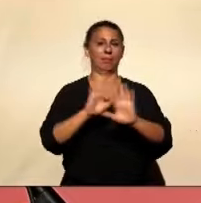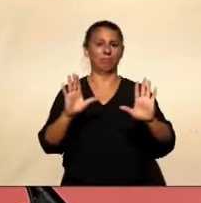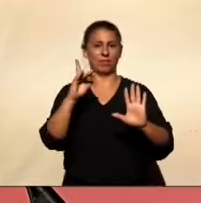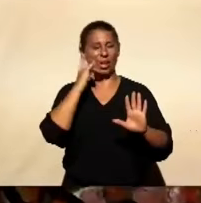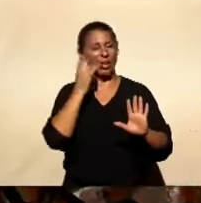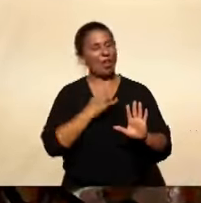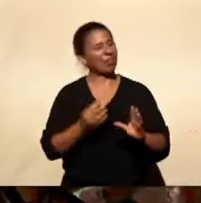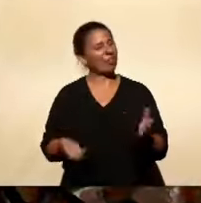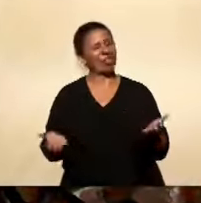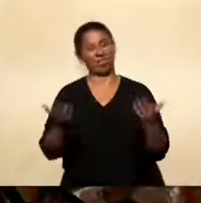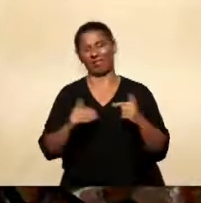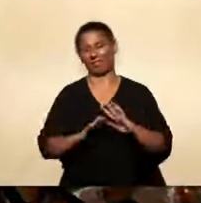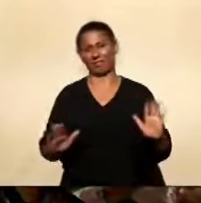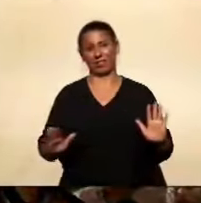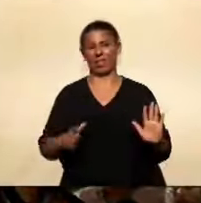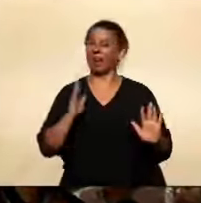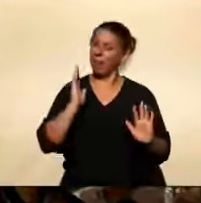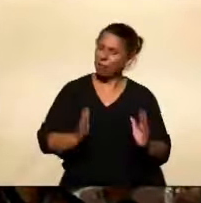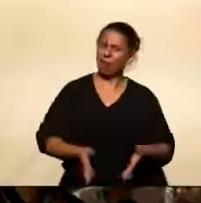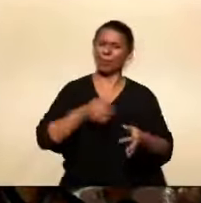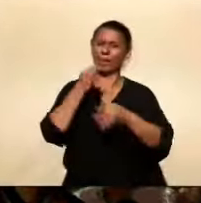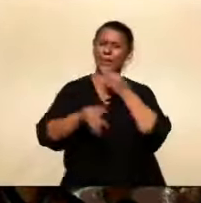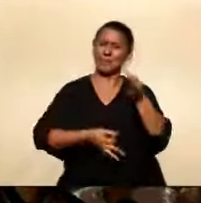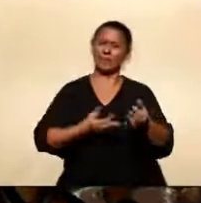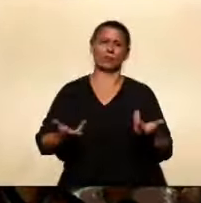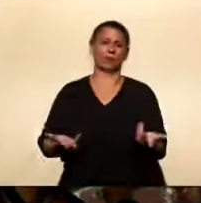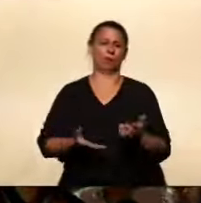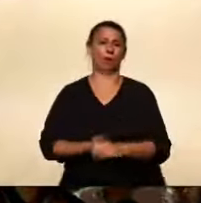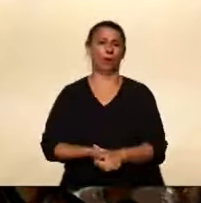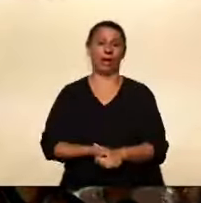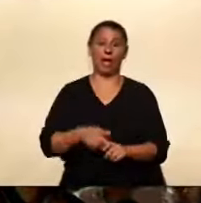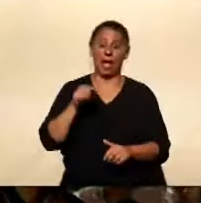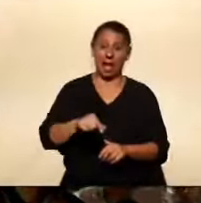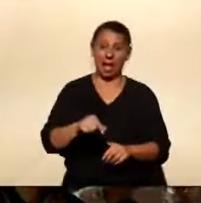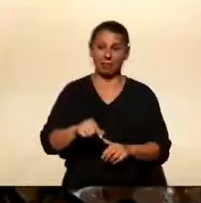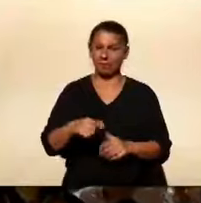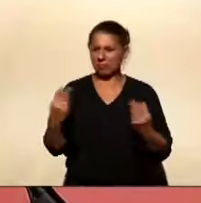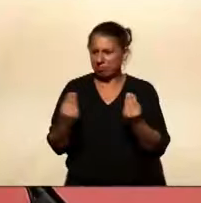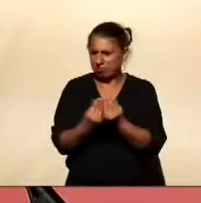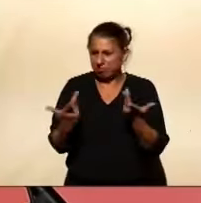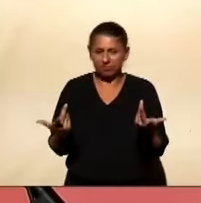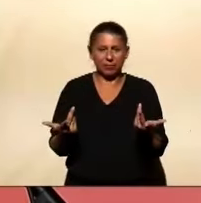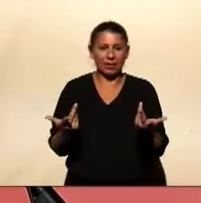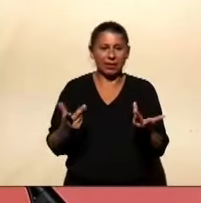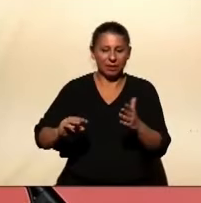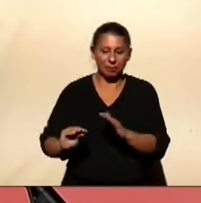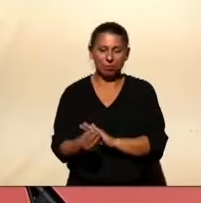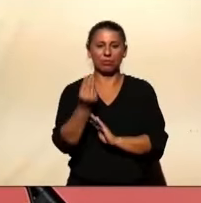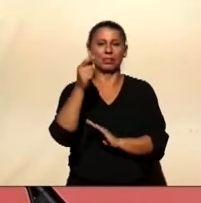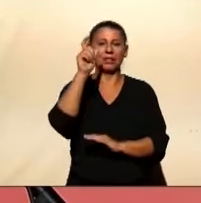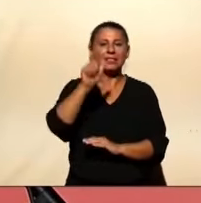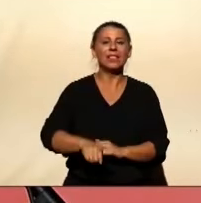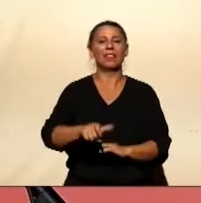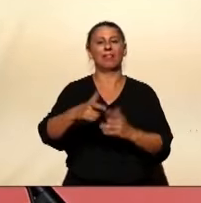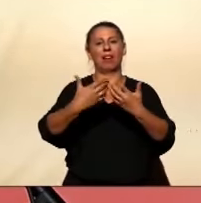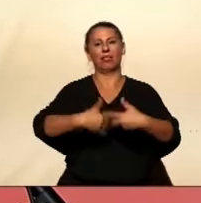φυσικά. Εξηγείται όμως, γιατί αυτές οι αντιθέσεις γεννιούνται μέσα από την ίδια